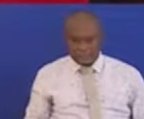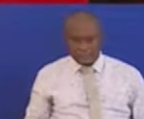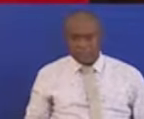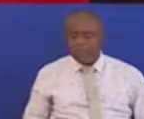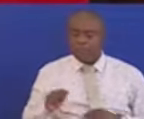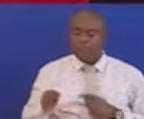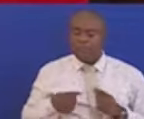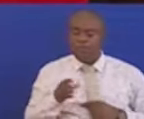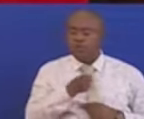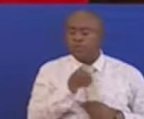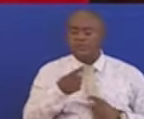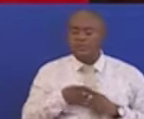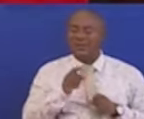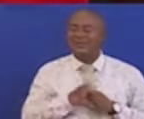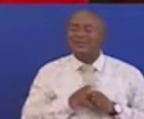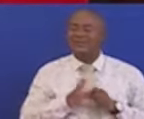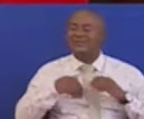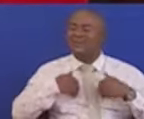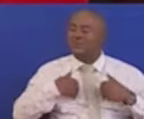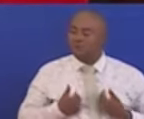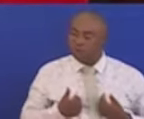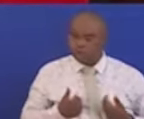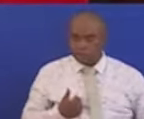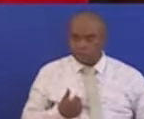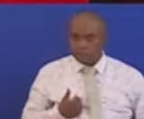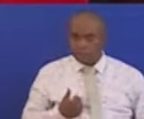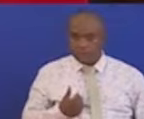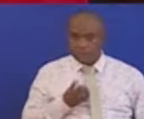ardhelia mwen kiti pale tabora